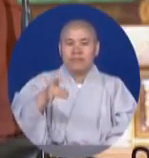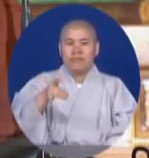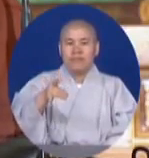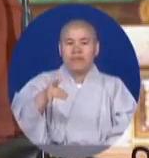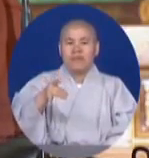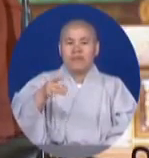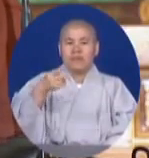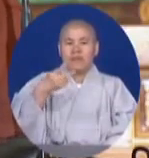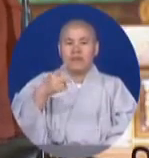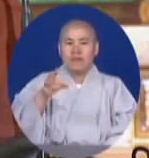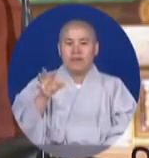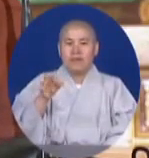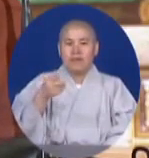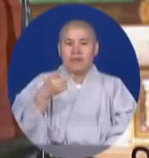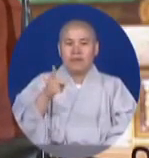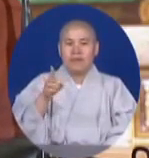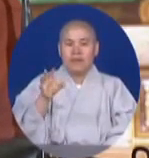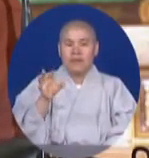정체